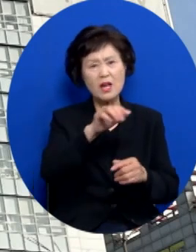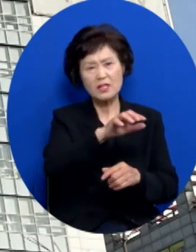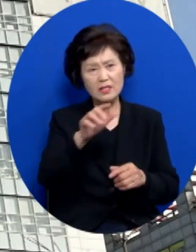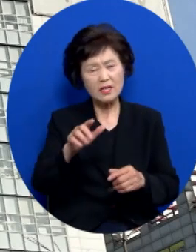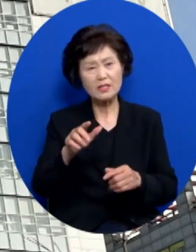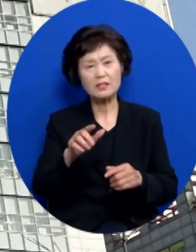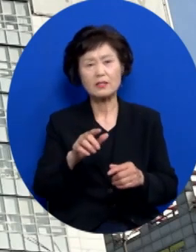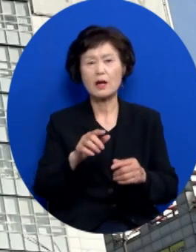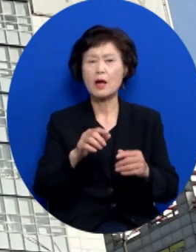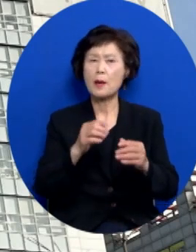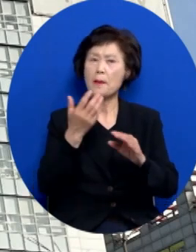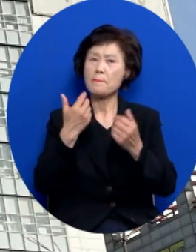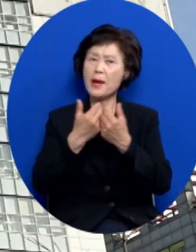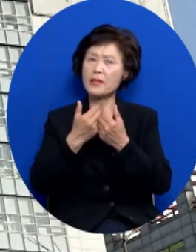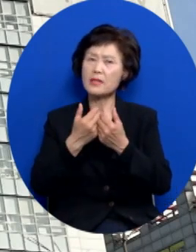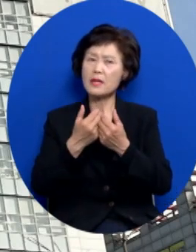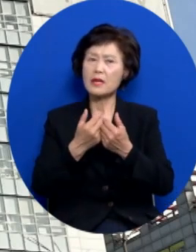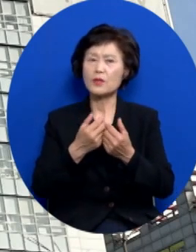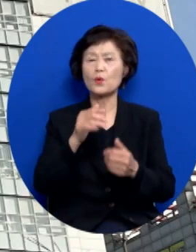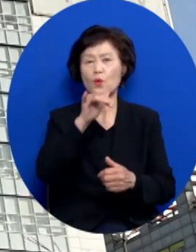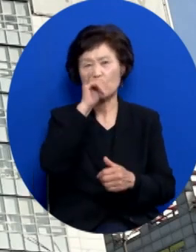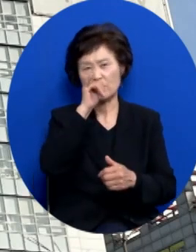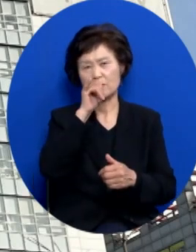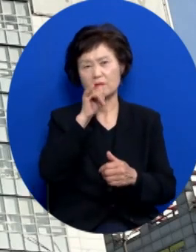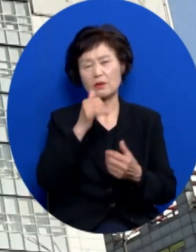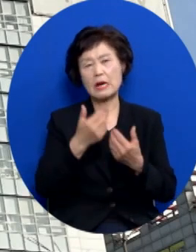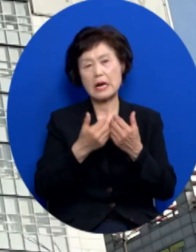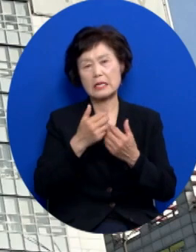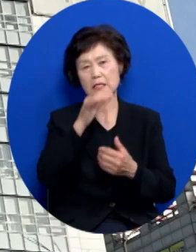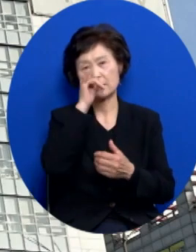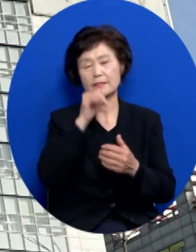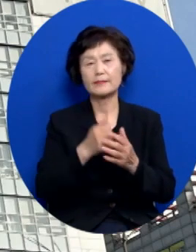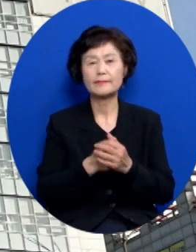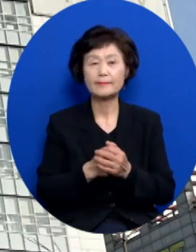교단 내외부에서 반대 의견이 나오고 있는 것으로 알려졌습니다.